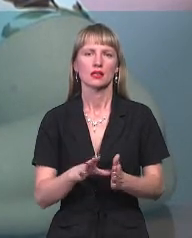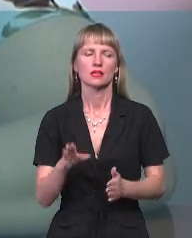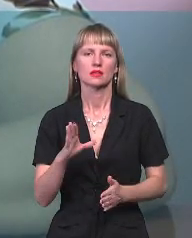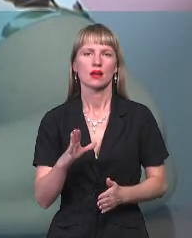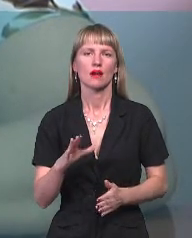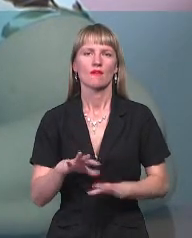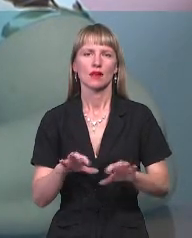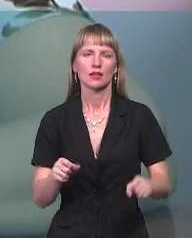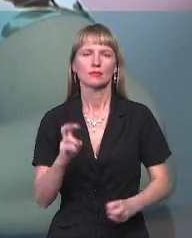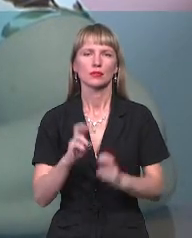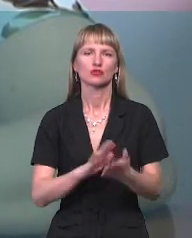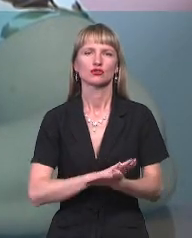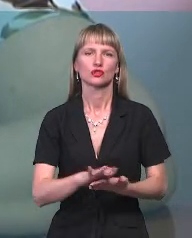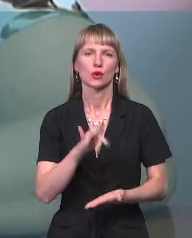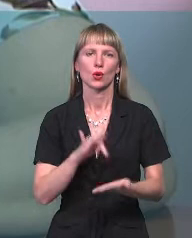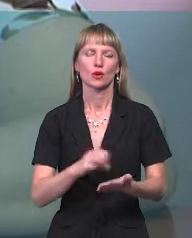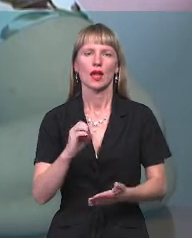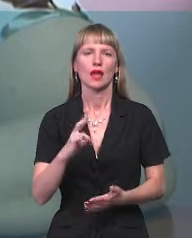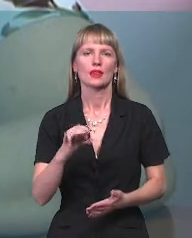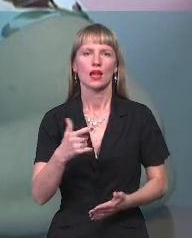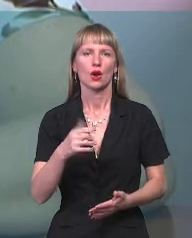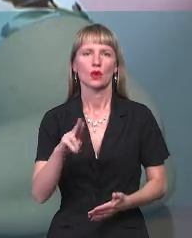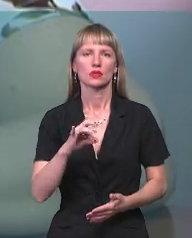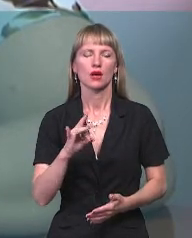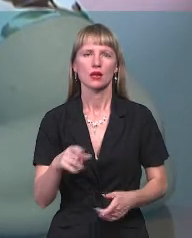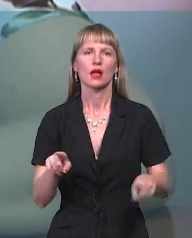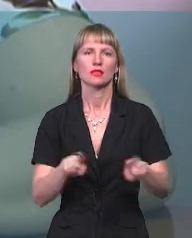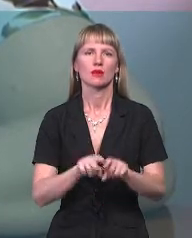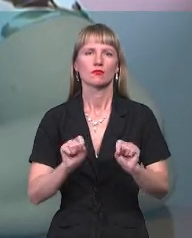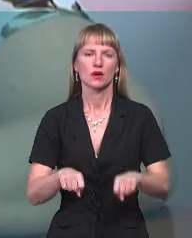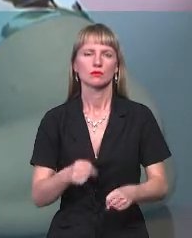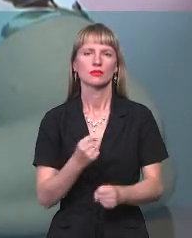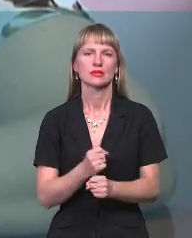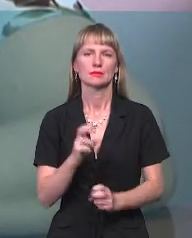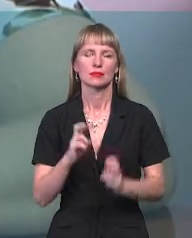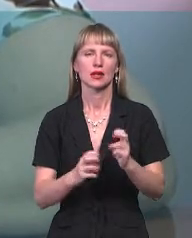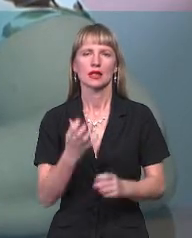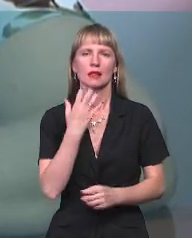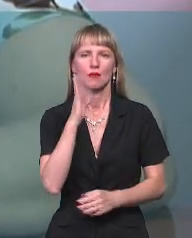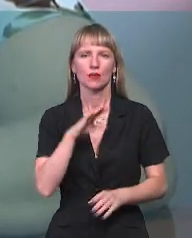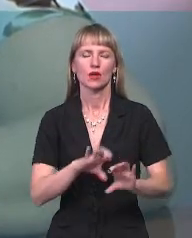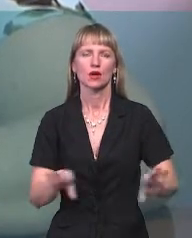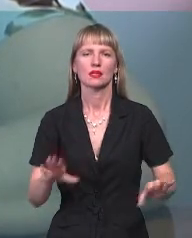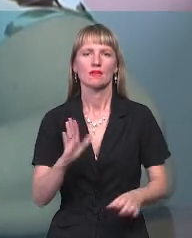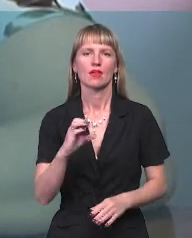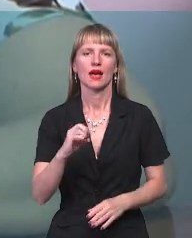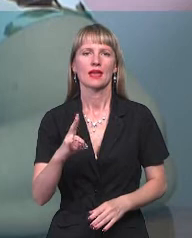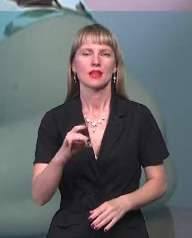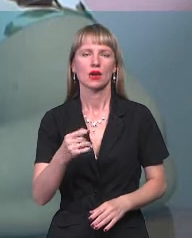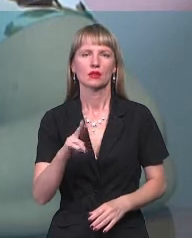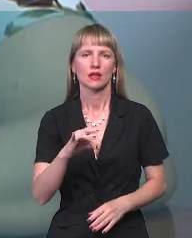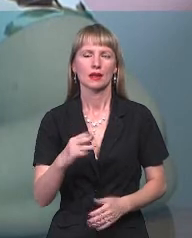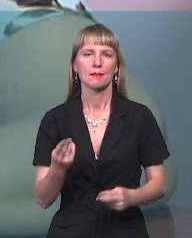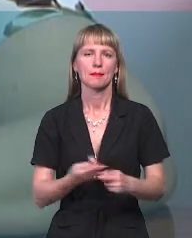та підприємство «Чисте місто Енергодара». А також знову створене підприємство «Тепловодоканалу Енергодарі», яке залишилося без тарифів,